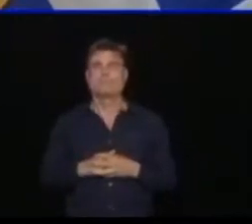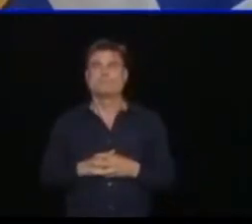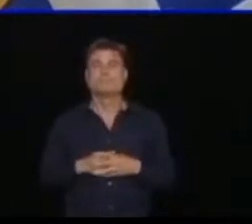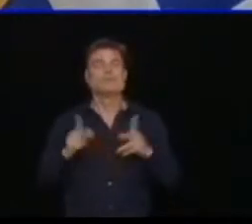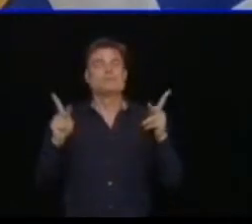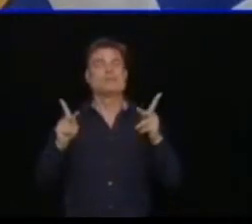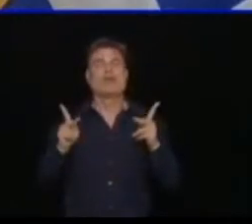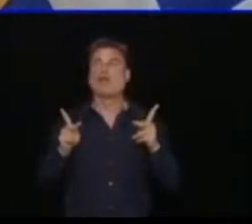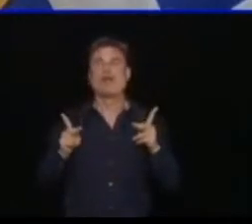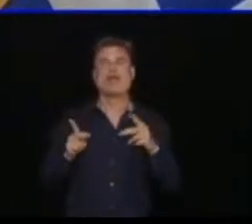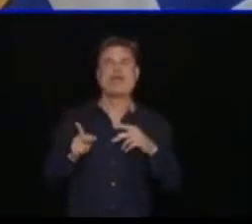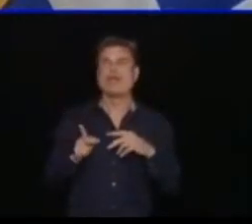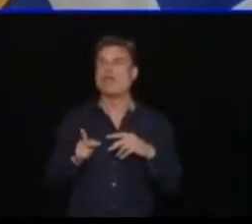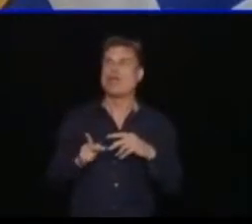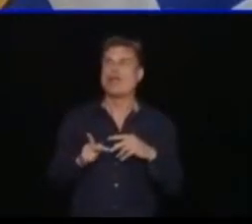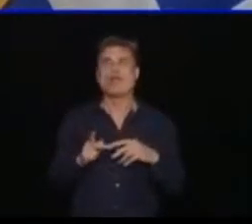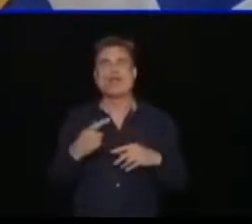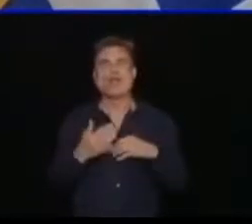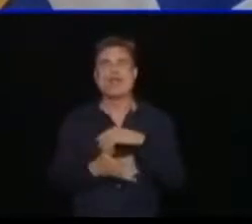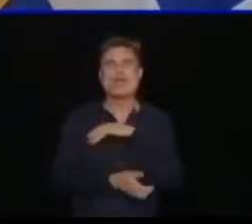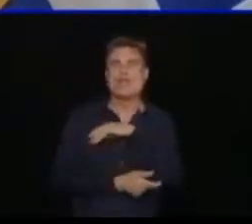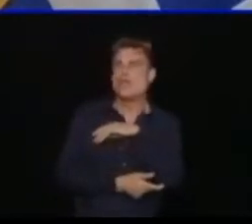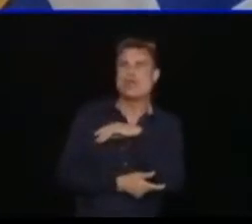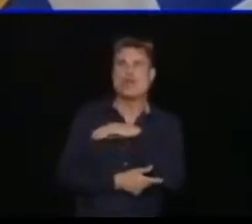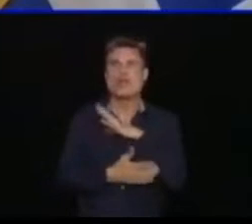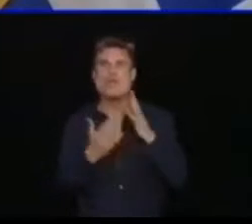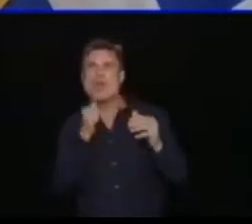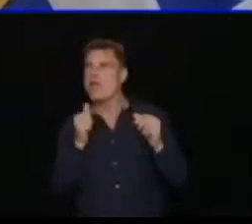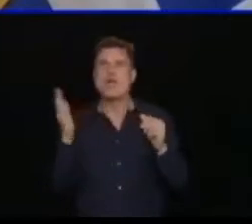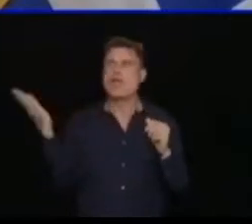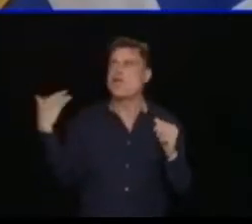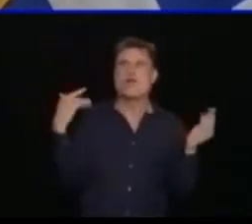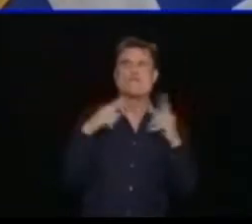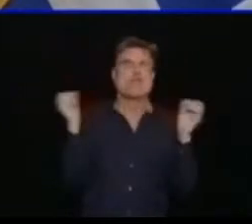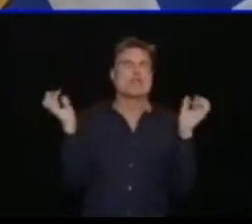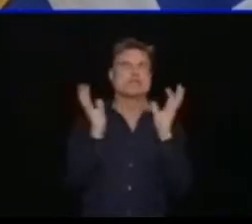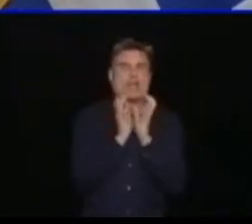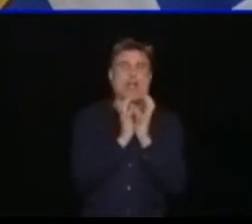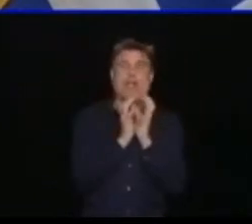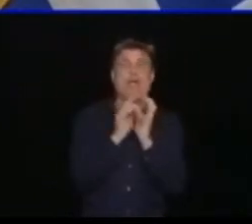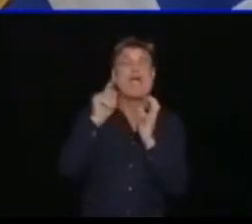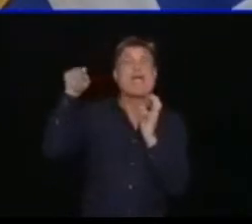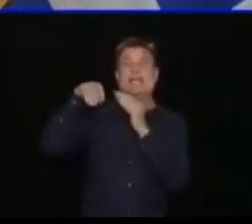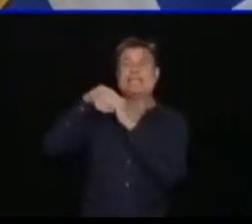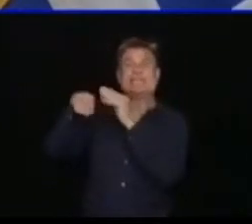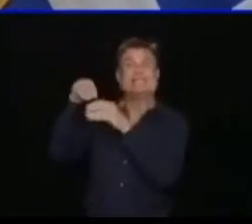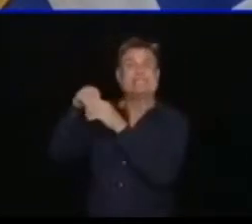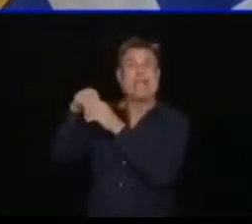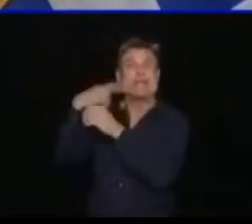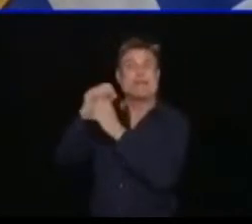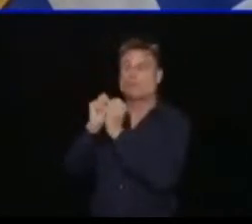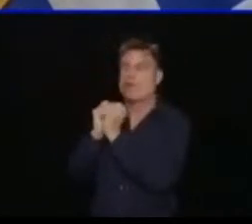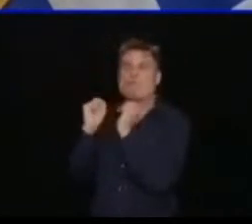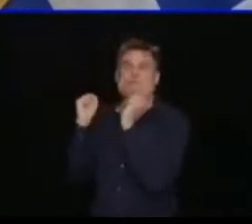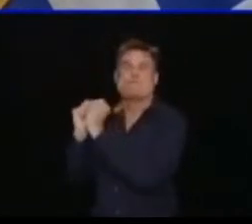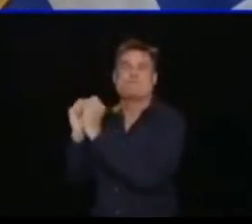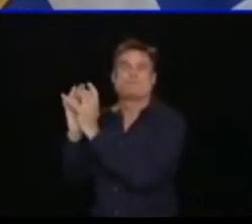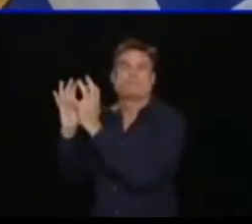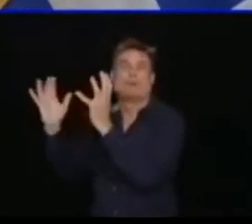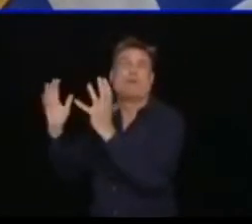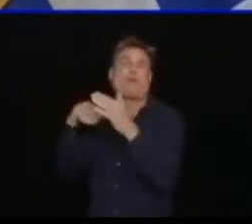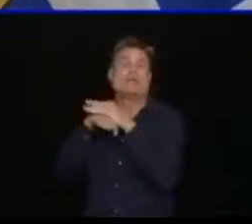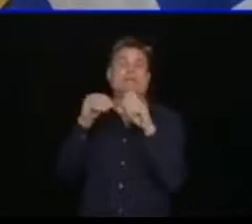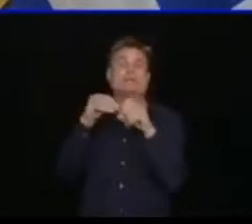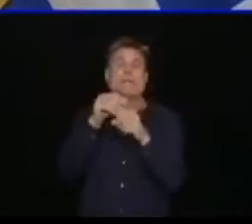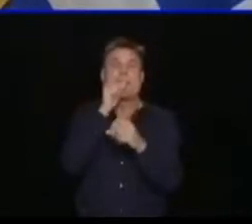个餐厅的人员聚集那么就风险在那边。 So those are the things that we need to find our balance. 所以我们还是